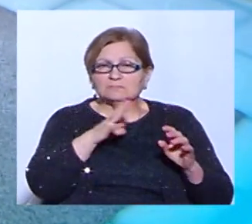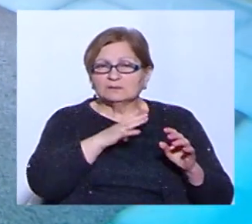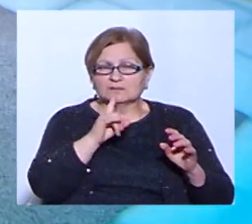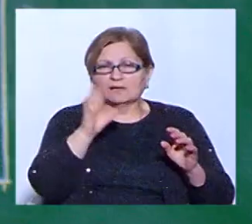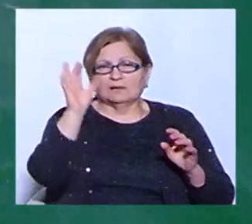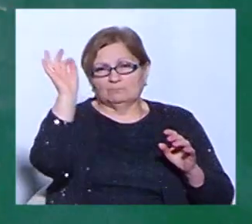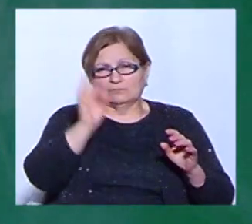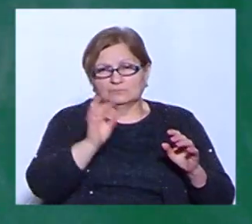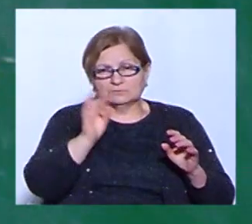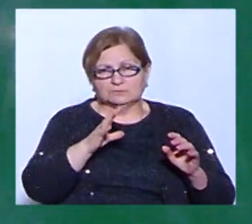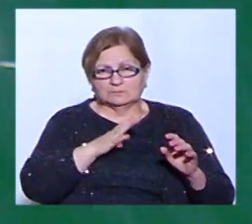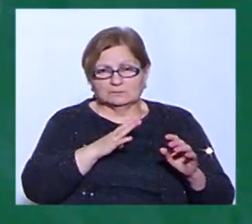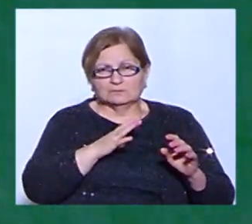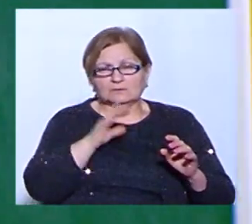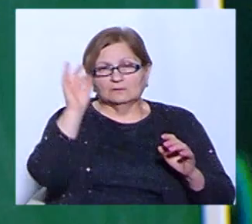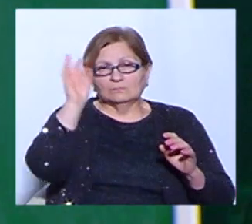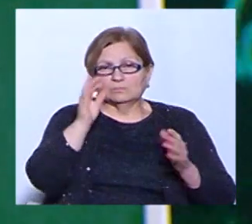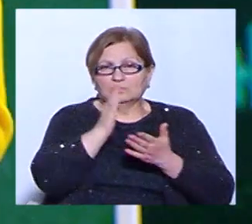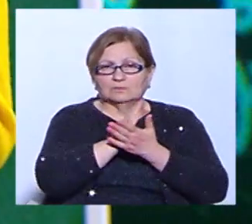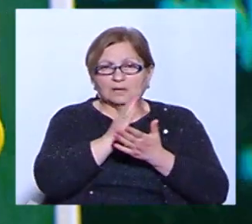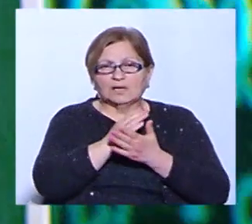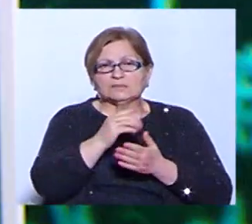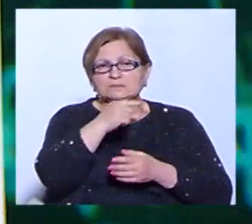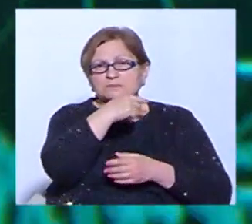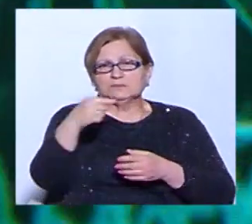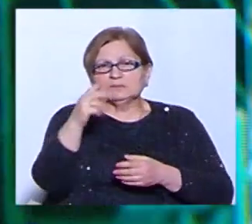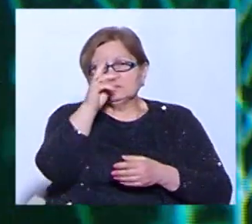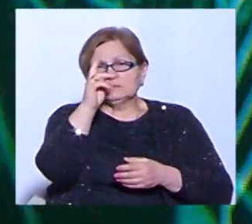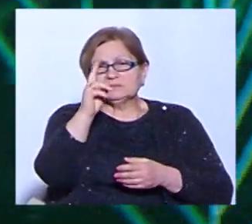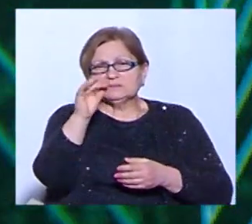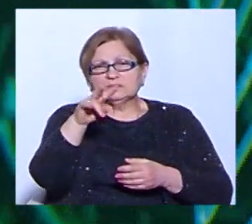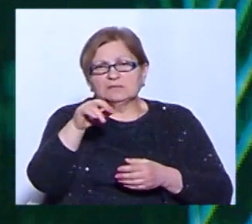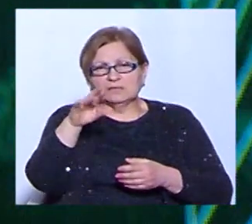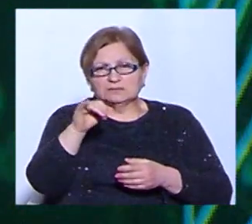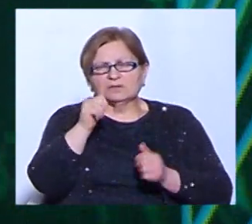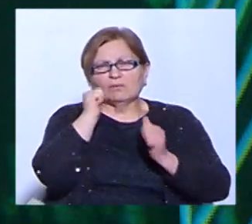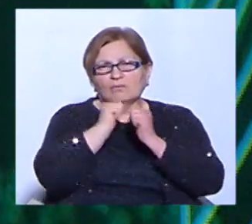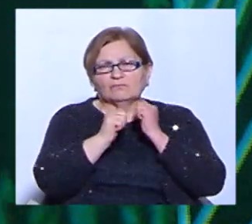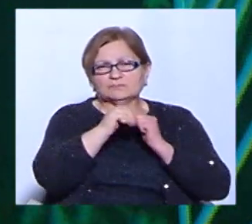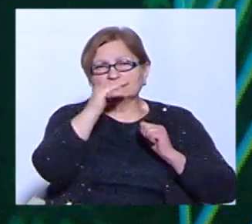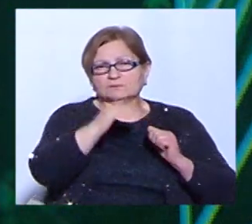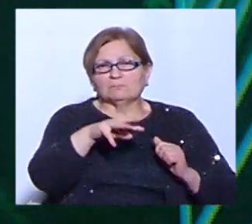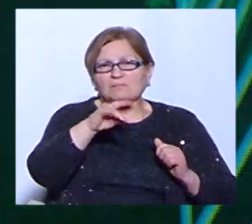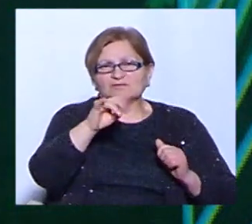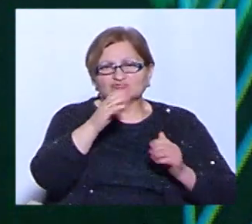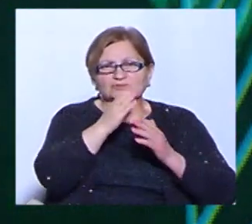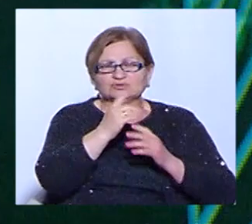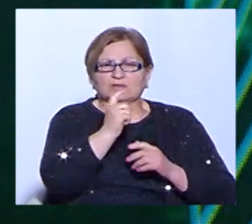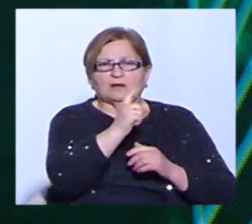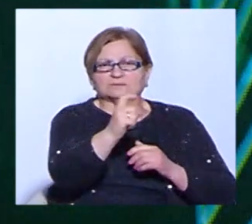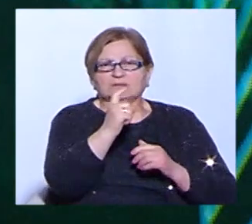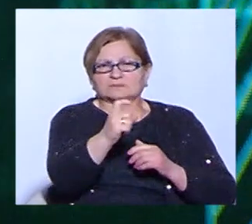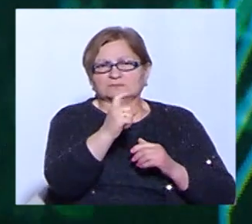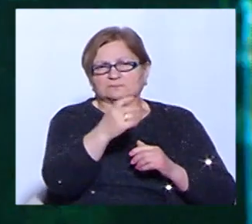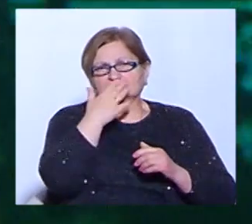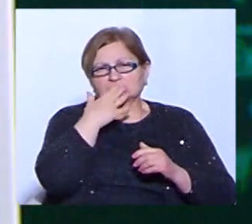იყო პროცენტი. პროცენტი არის წილადი, რომელსაც მნიშვნელში აქვს ყოველთვის 100. ესე იგი, როცა სადმე